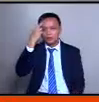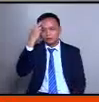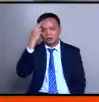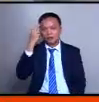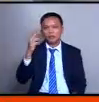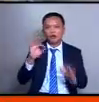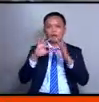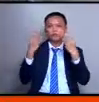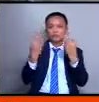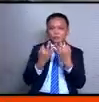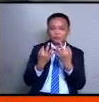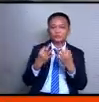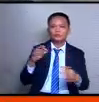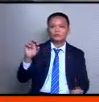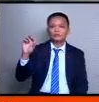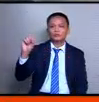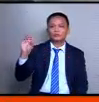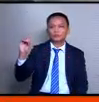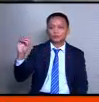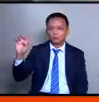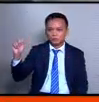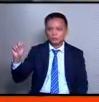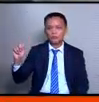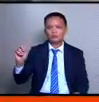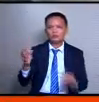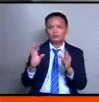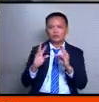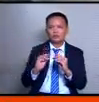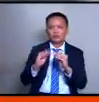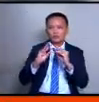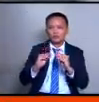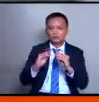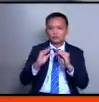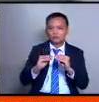ng soil. Kung malambot o ano. And dapat pag